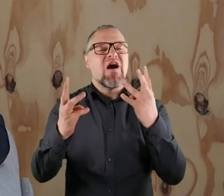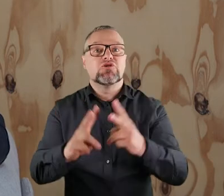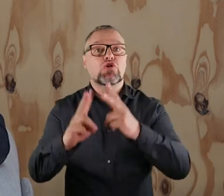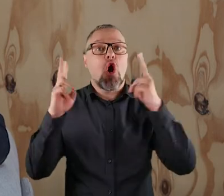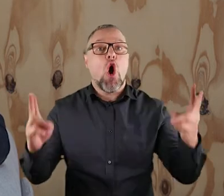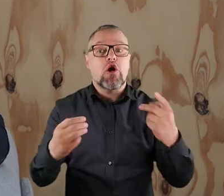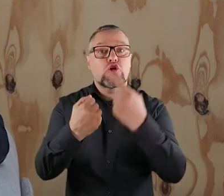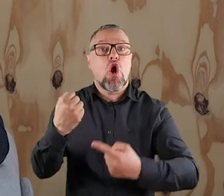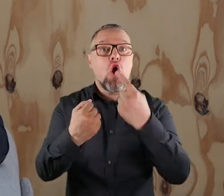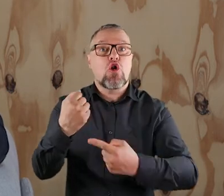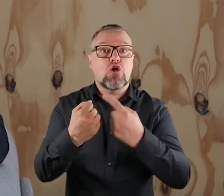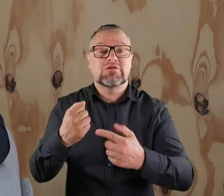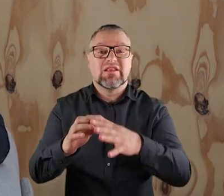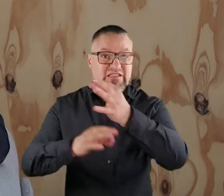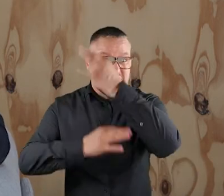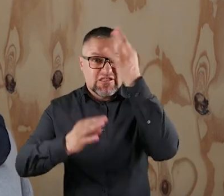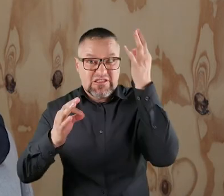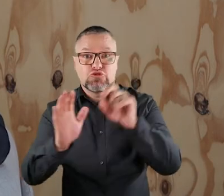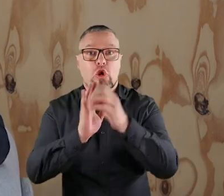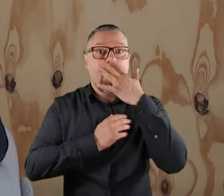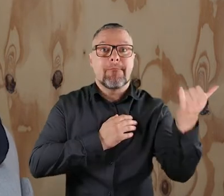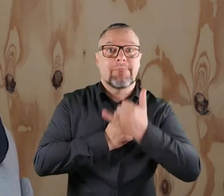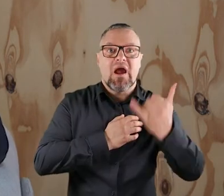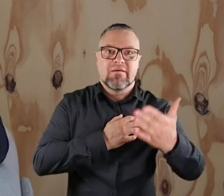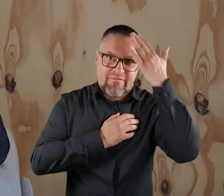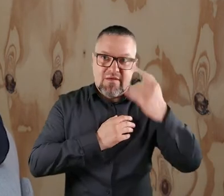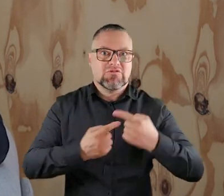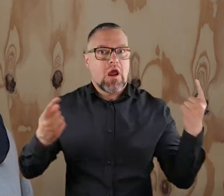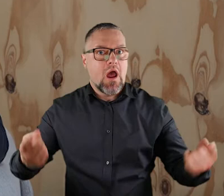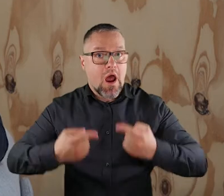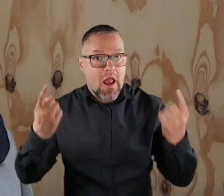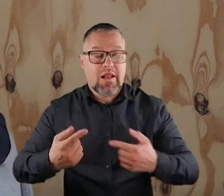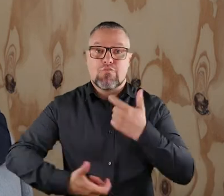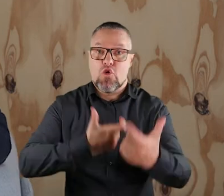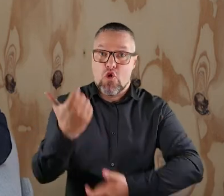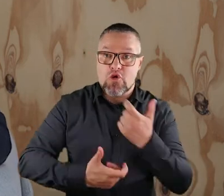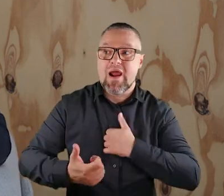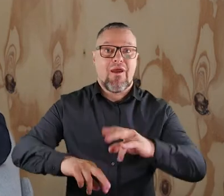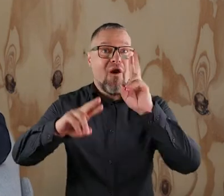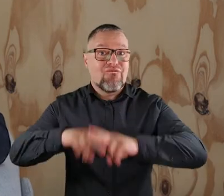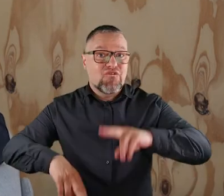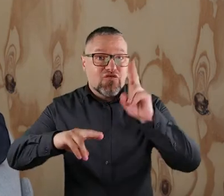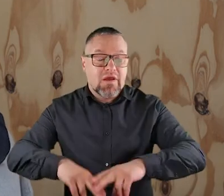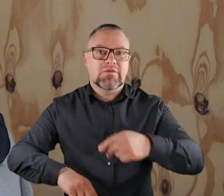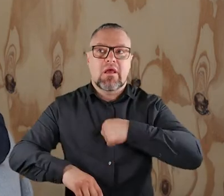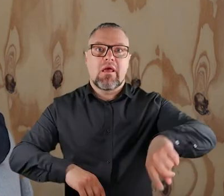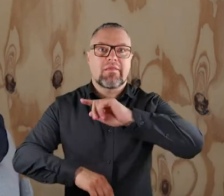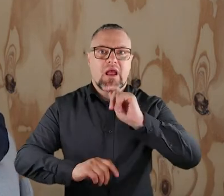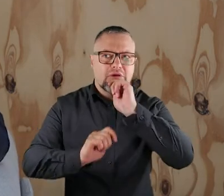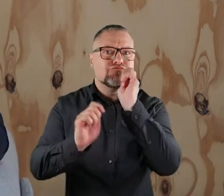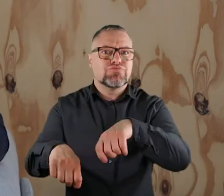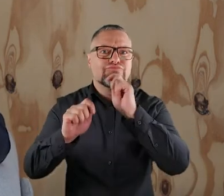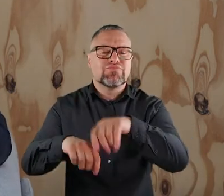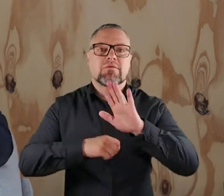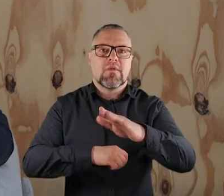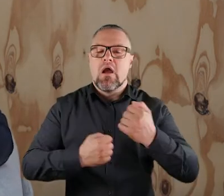rozliczeniowym, ponieważ wiemy z własnego doświadczenia, że obok takich działań promocyjnych, które prowadzimy jako fundacja, nasi